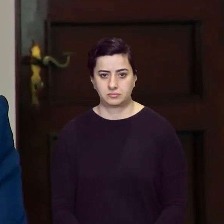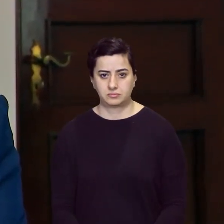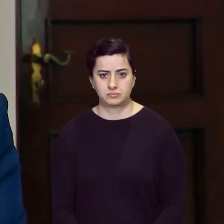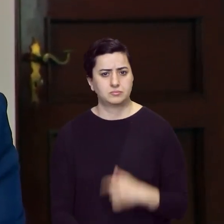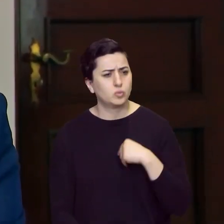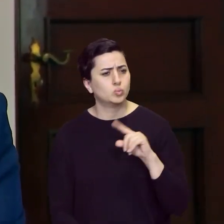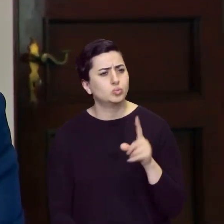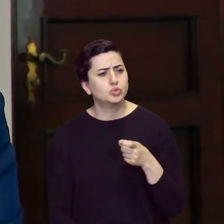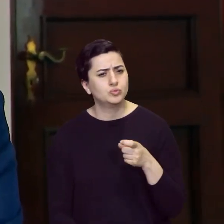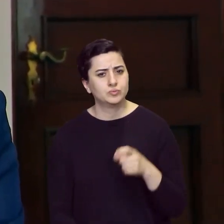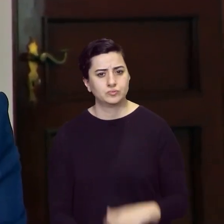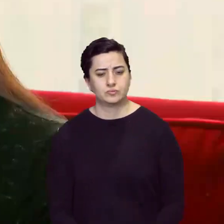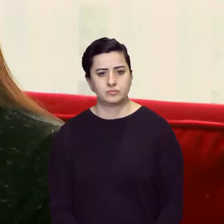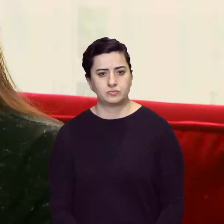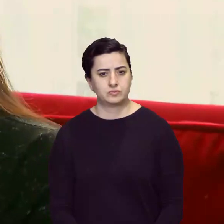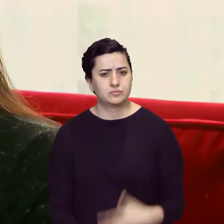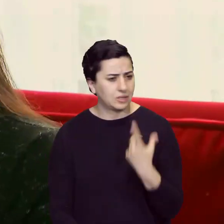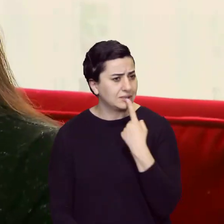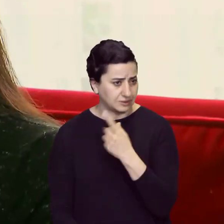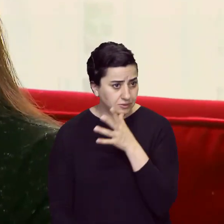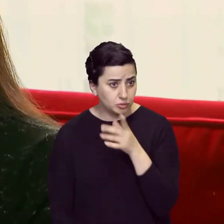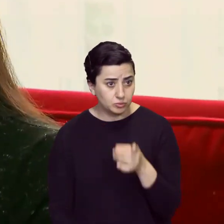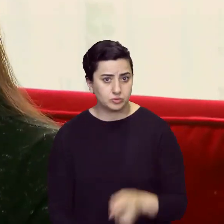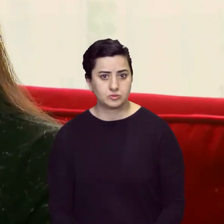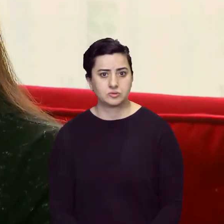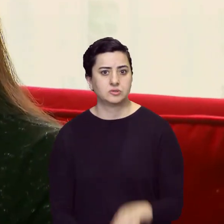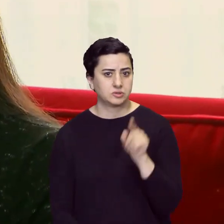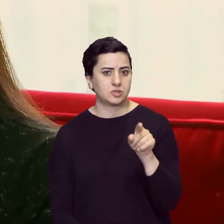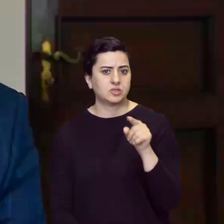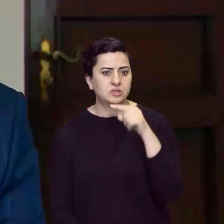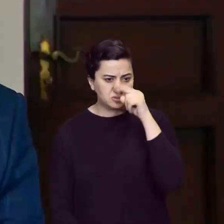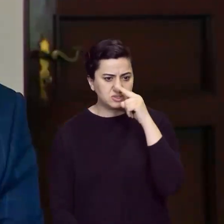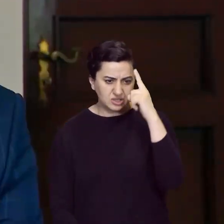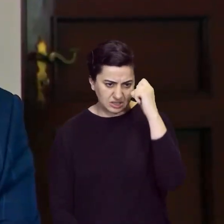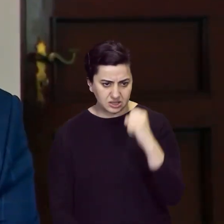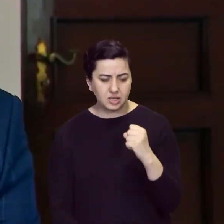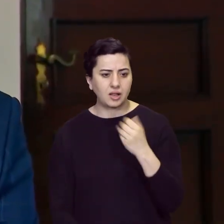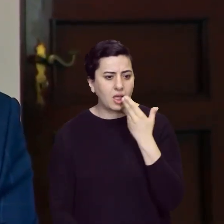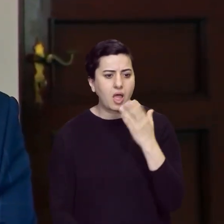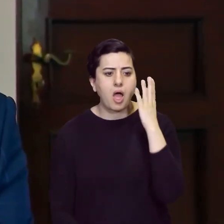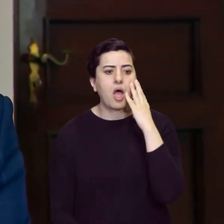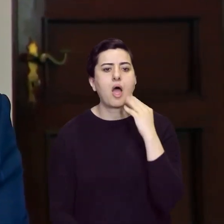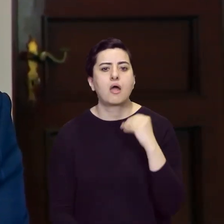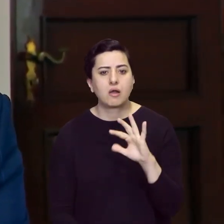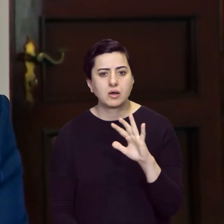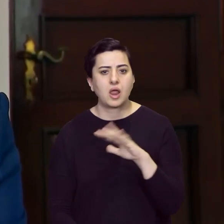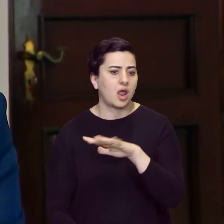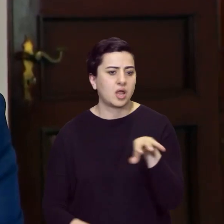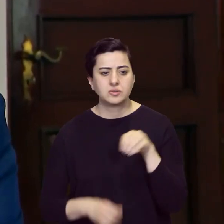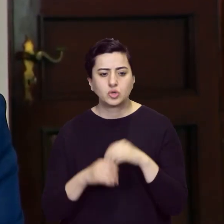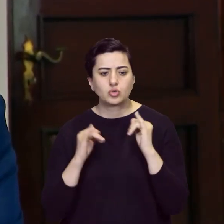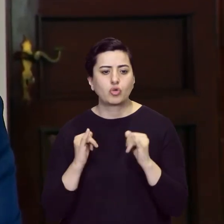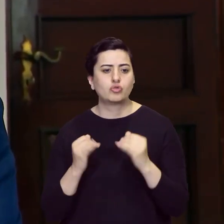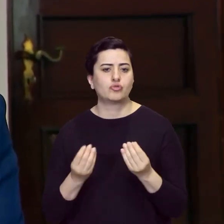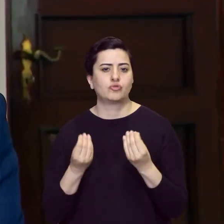Buldum buldum. Ne söyleyeceğiz biliyor musun? Senin burnunun dikine giden, laftan sözden anlamayan, her işi yokuşa